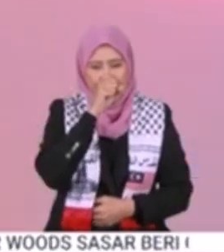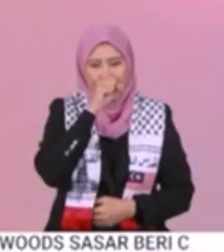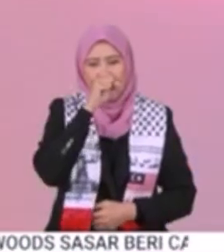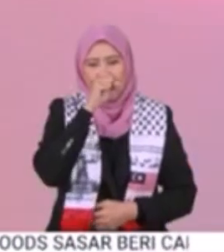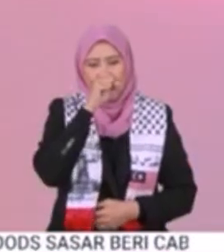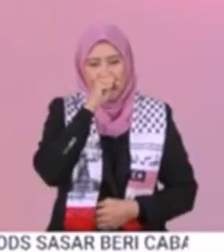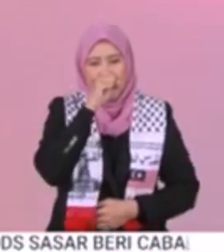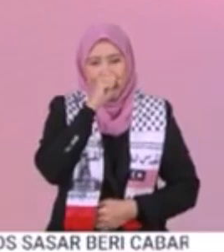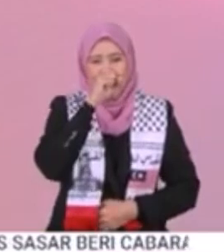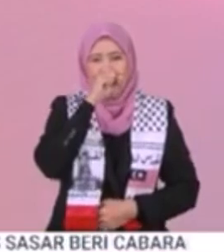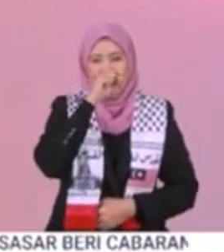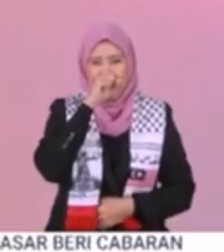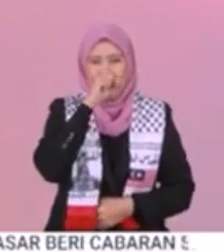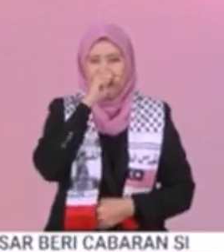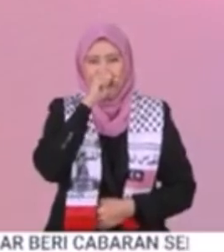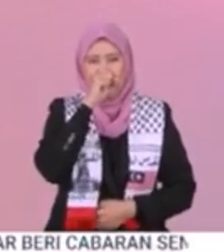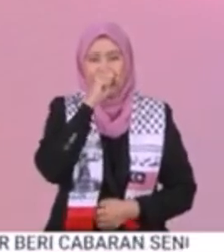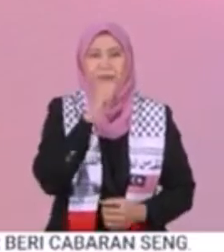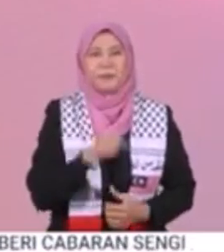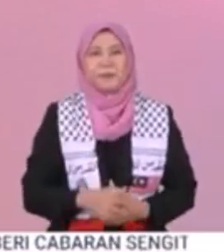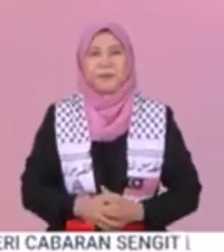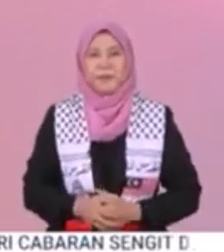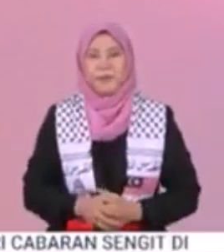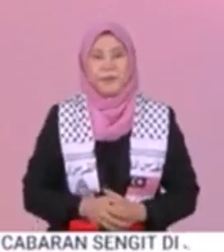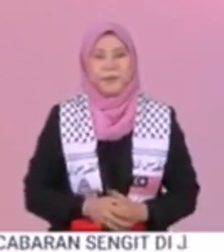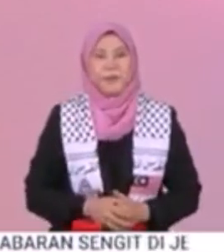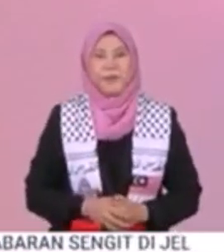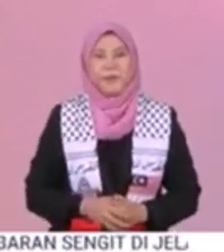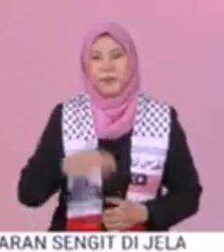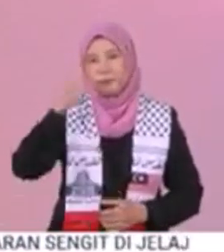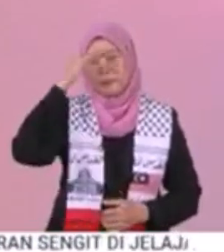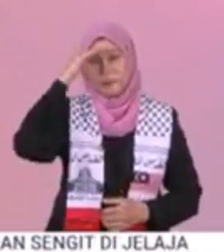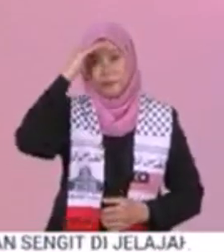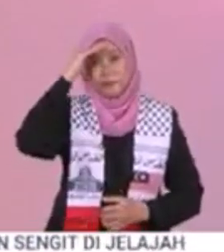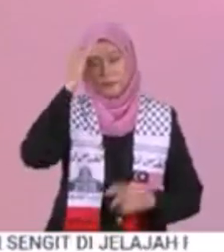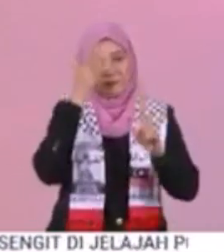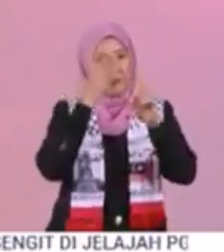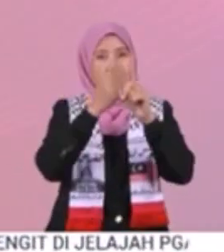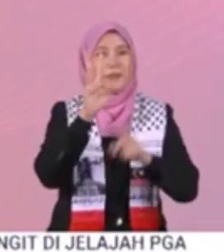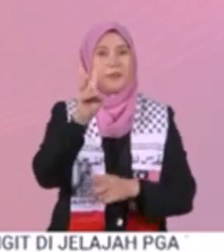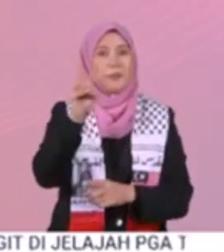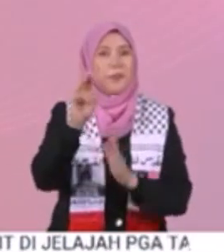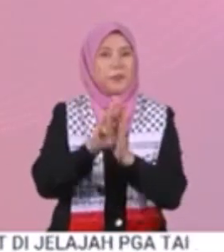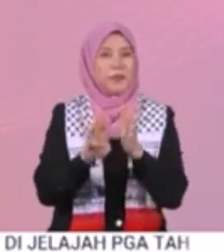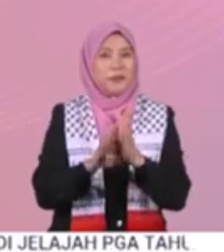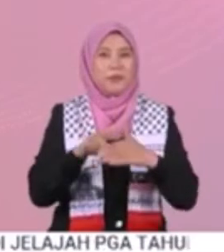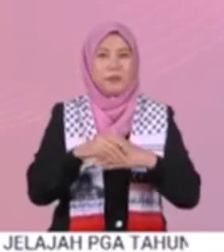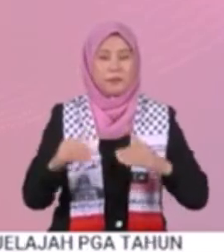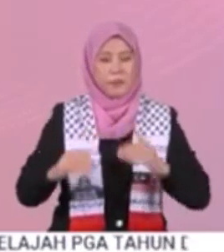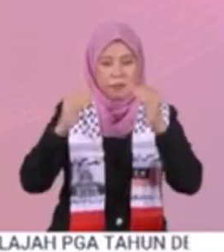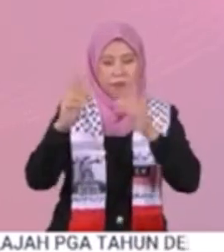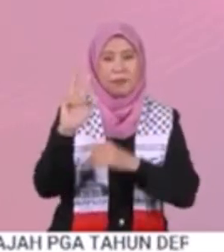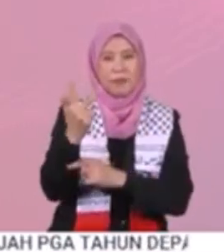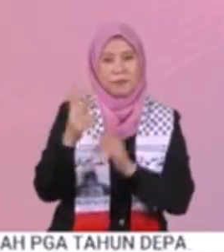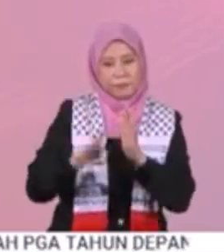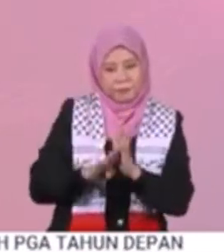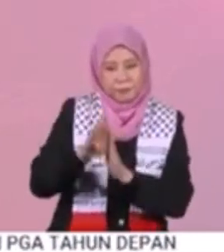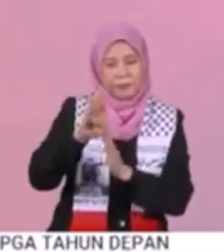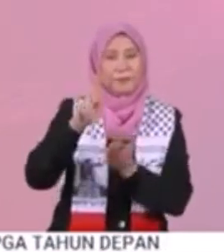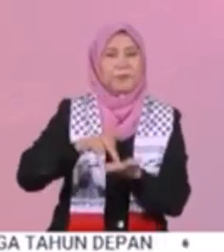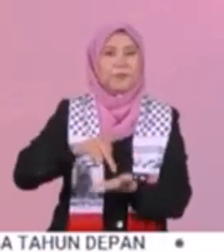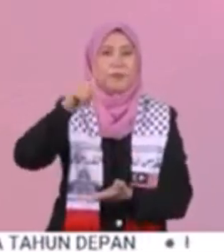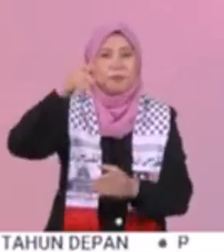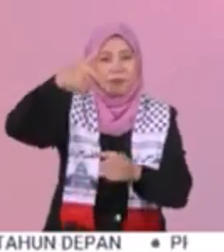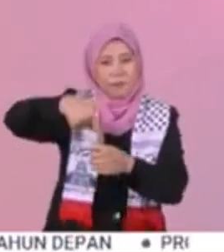Melaka Johor menyasarkan pelaburan tambahan R bilion meliputi pelbagai projek melibatkan fasa ketiga pembangunan Kompleks